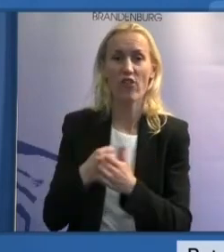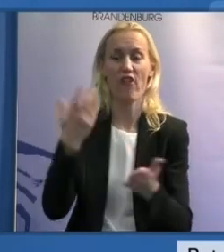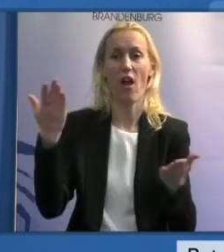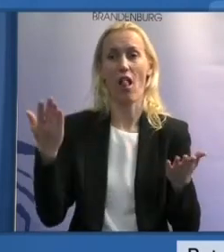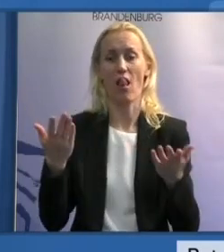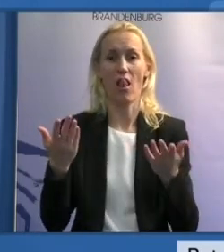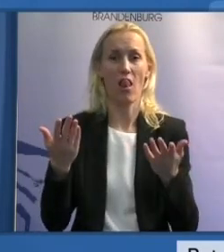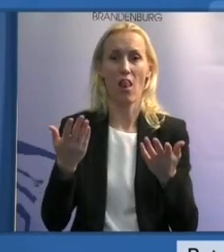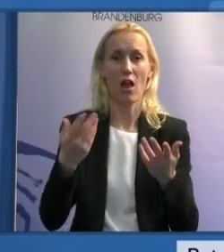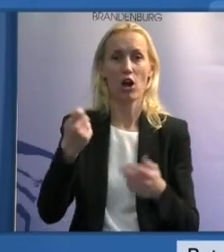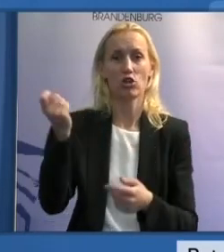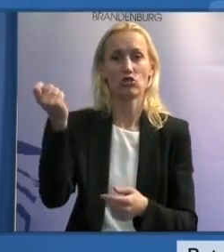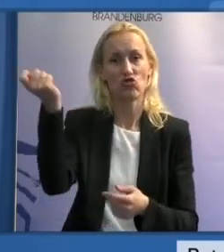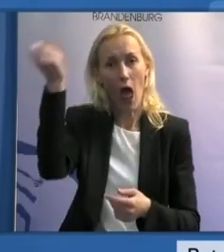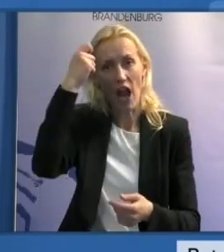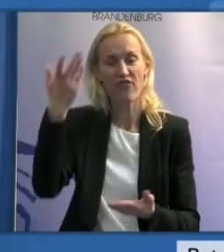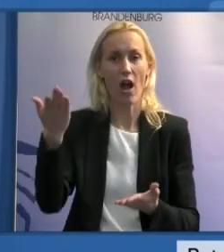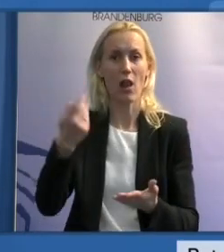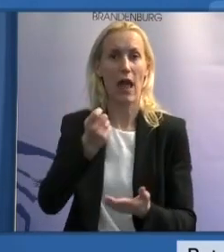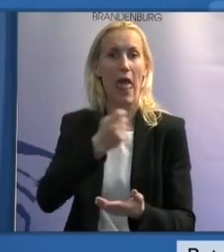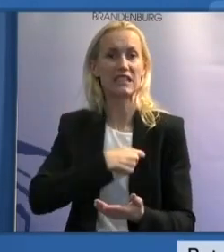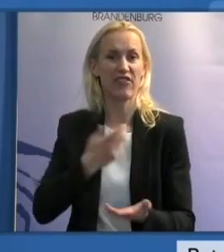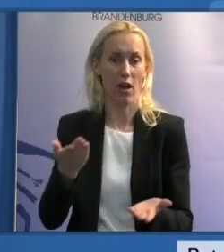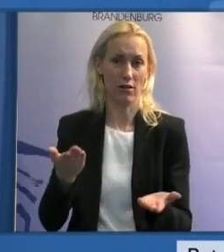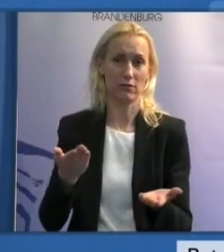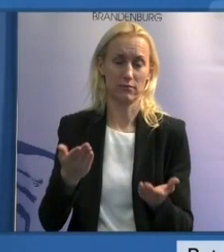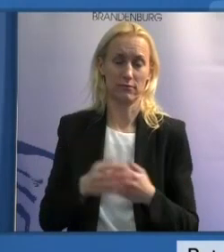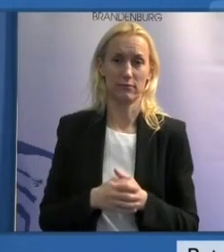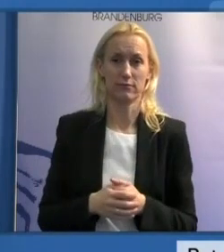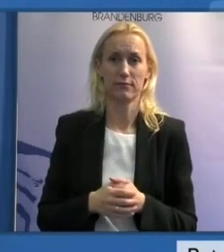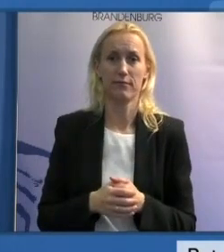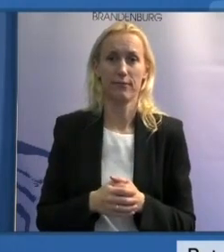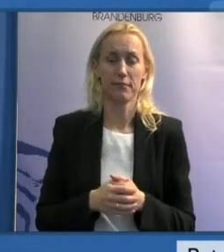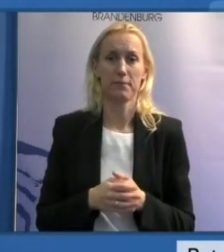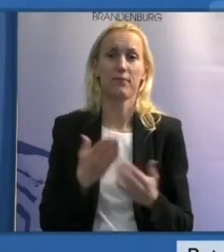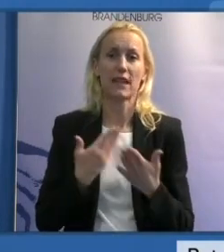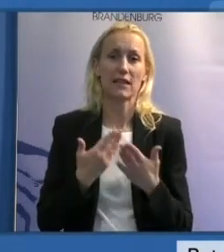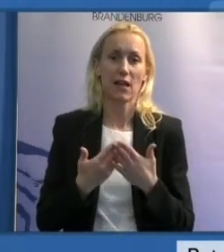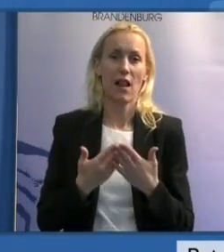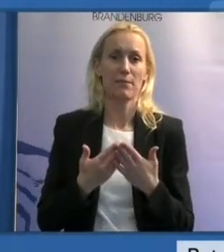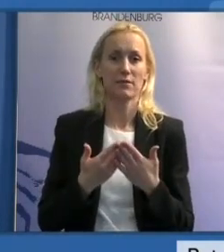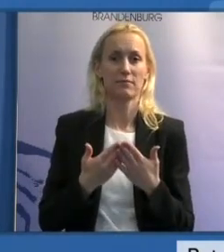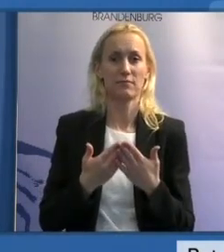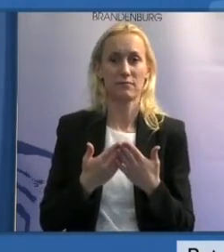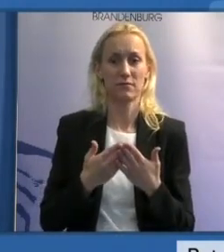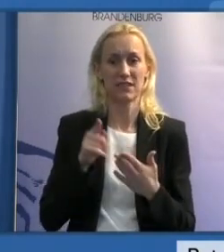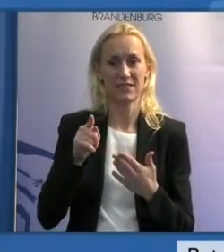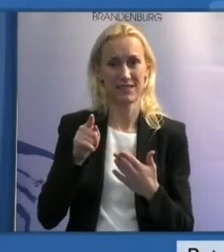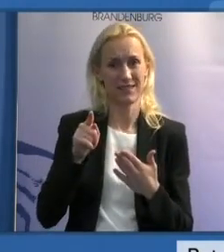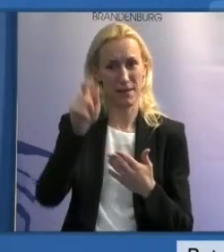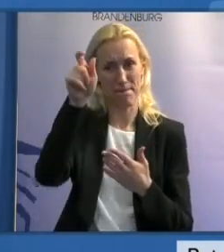Menschen, die einen Schlaganfall oder einen Herzinfarkt hatten. Und deswegen stehen diese Menschen gerade in diesem